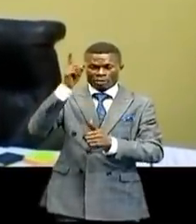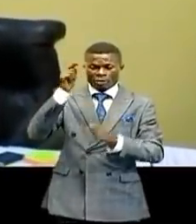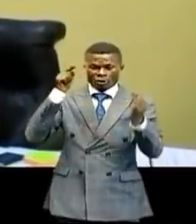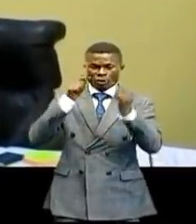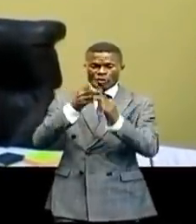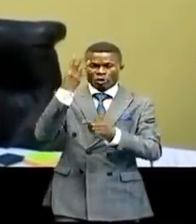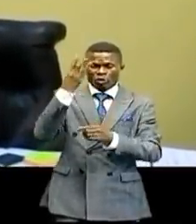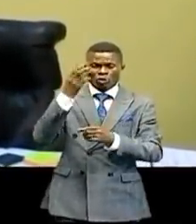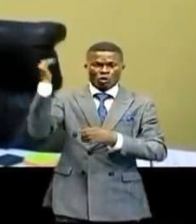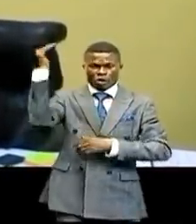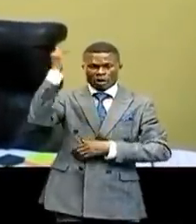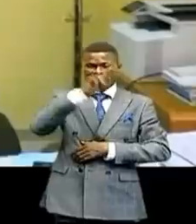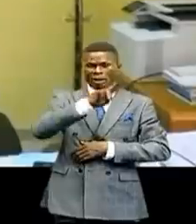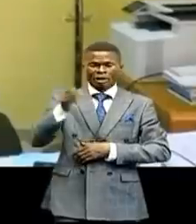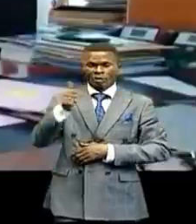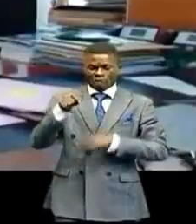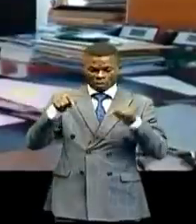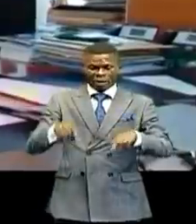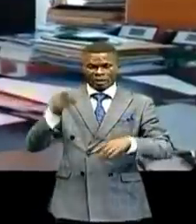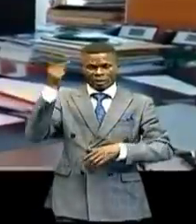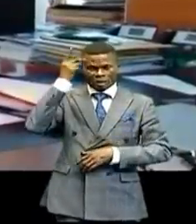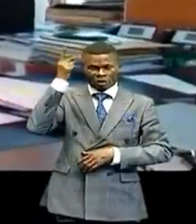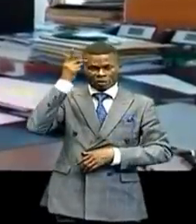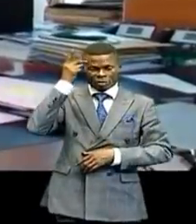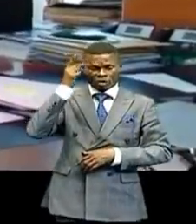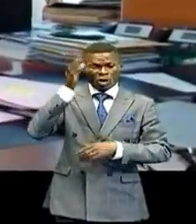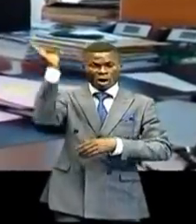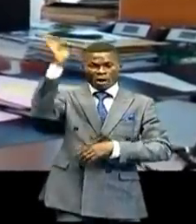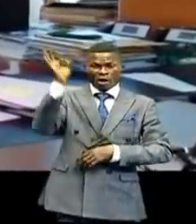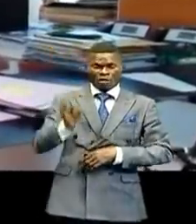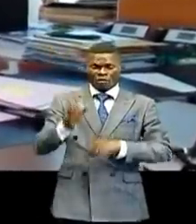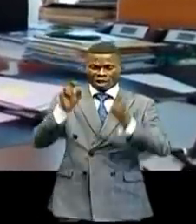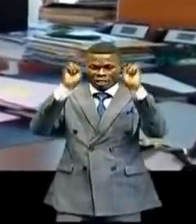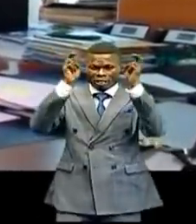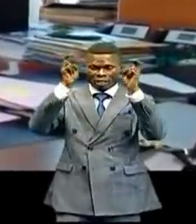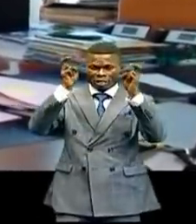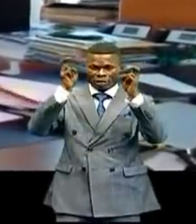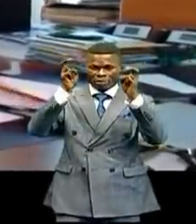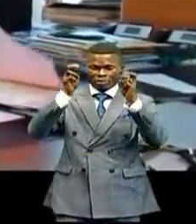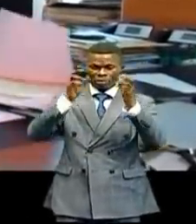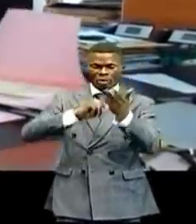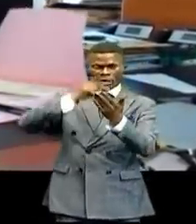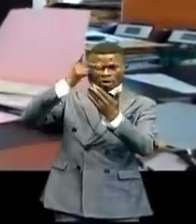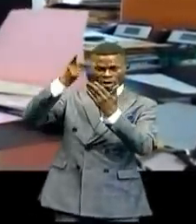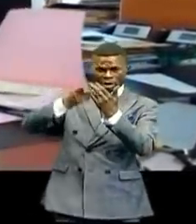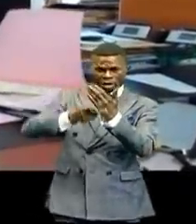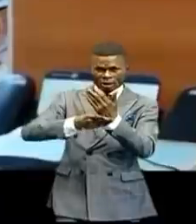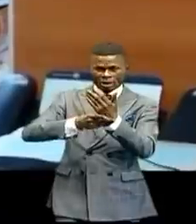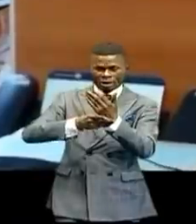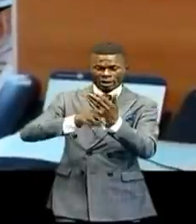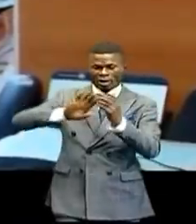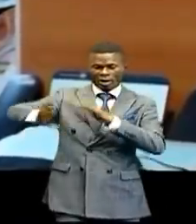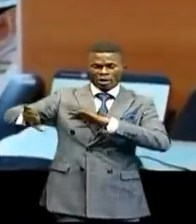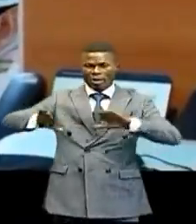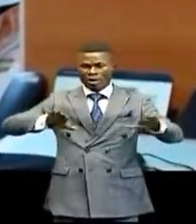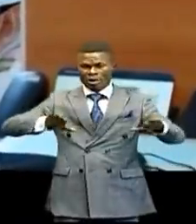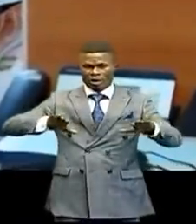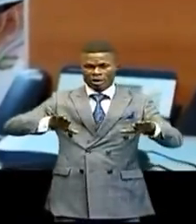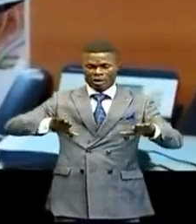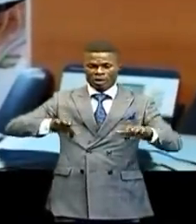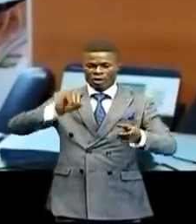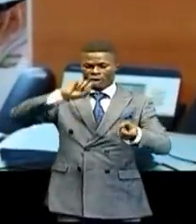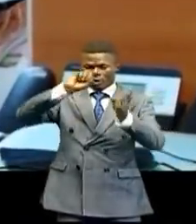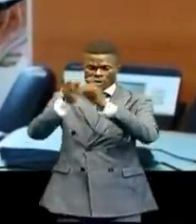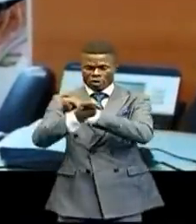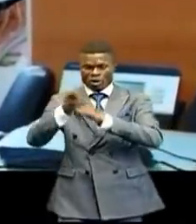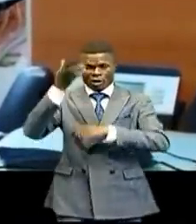1er au 3 décembre 2021 à Kinshasa. Ce forum aura pour thème la planification décentralisée de la